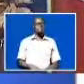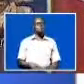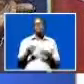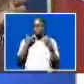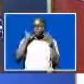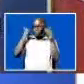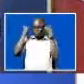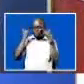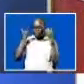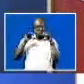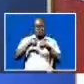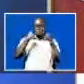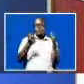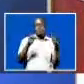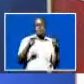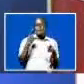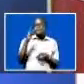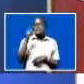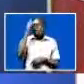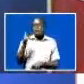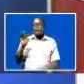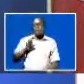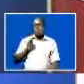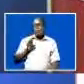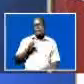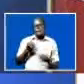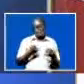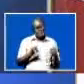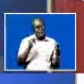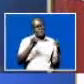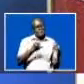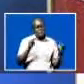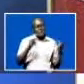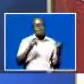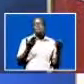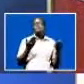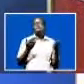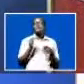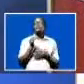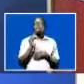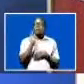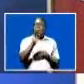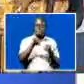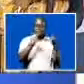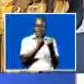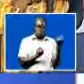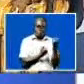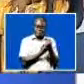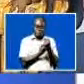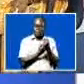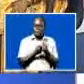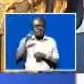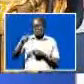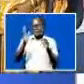sasa katika mitandao ya kijamii, unaona kwa nini mwanamke anajaribu sana kukubalika na jamii kazo? Wajua sana paka